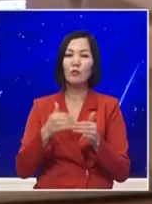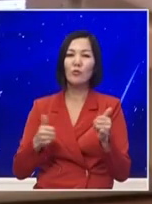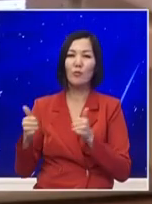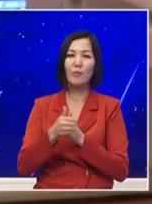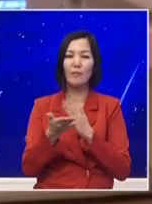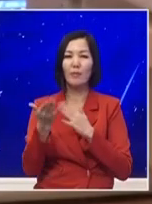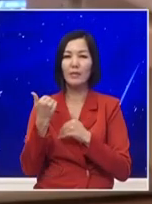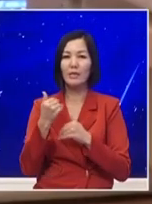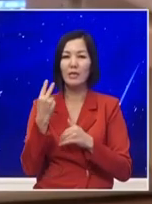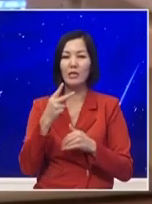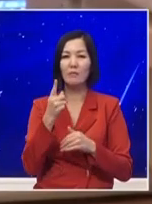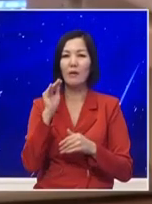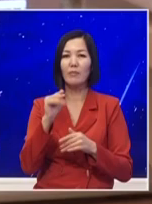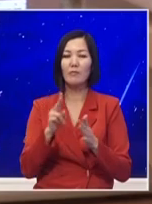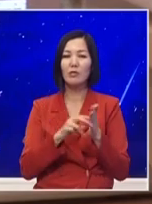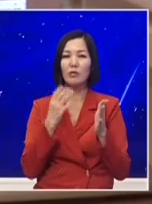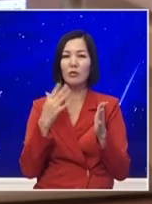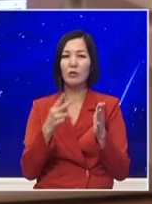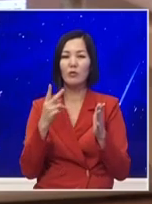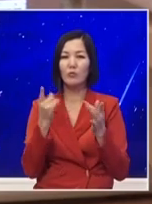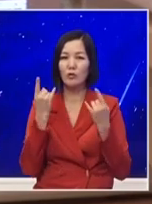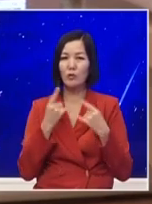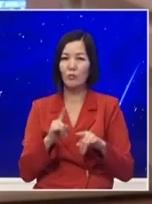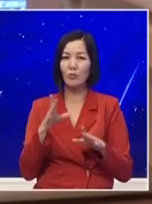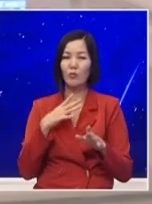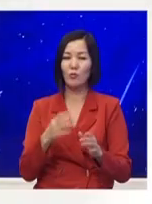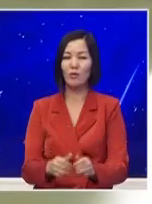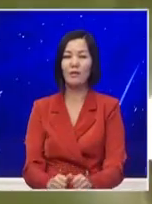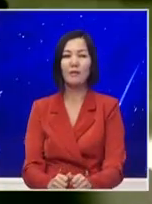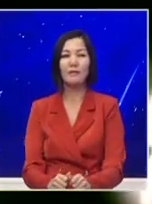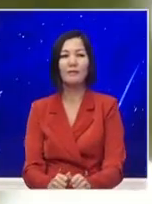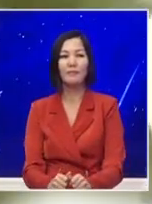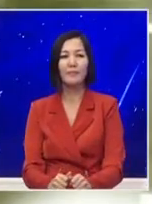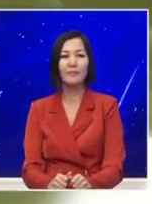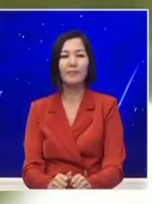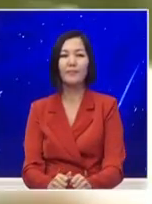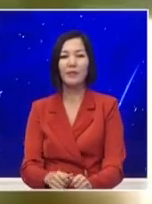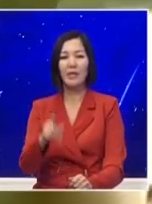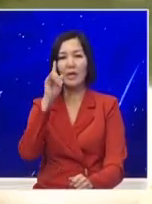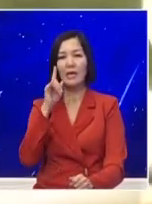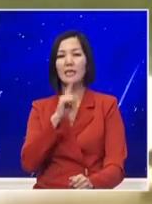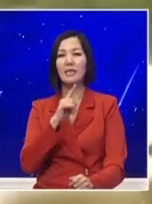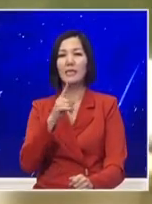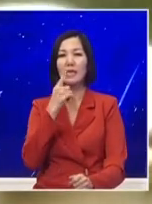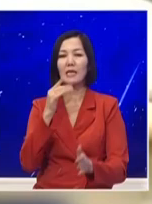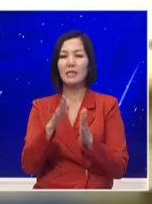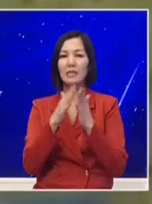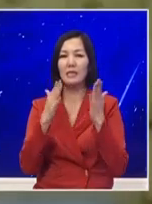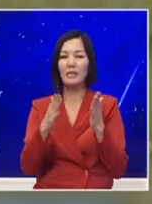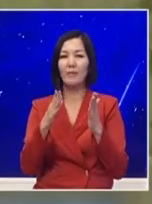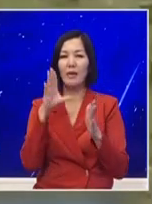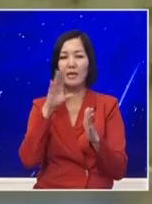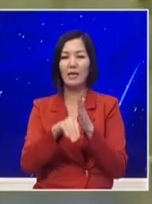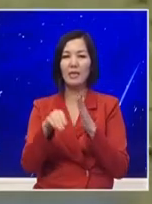аймақта 21 753 бала жарық дүние есігін ашыпты. Елімізе қызыл кітапқа енген бір қазандар жойылып